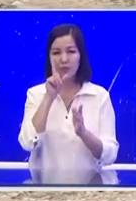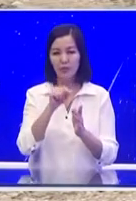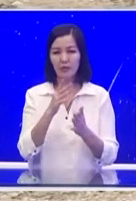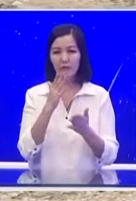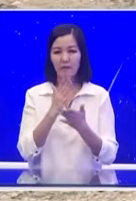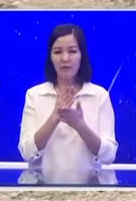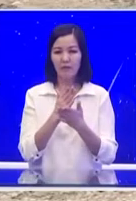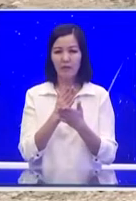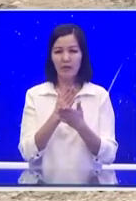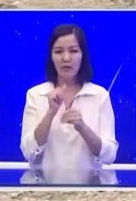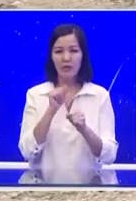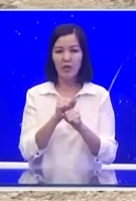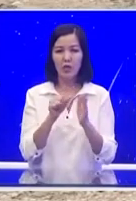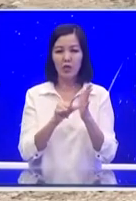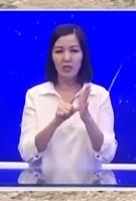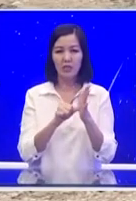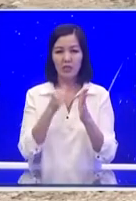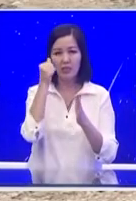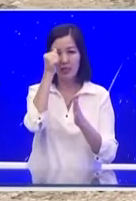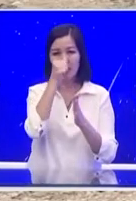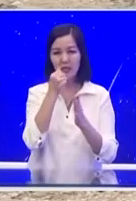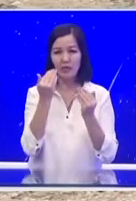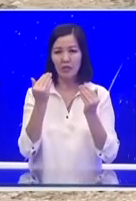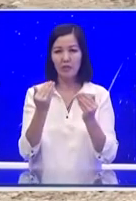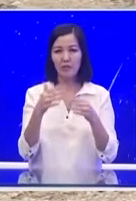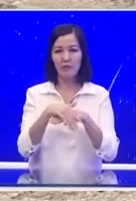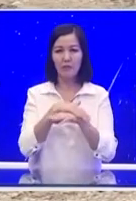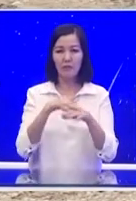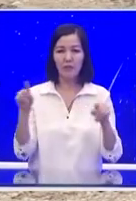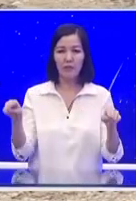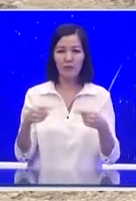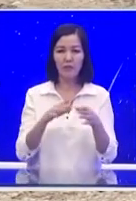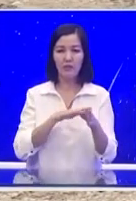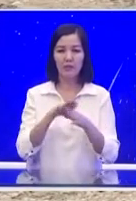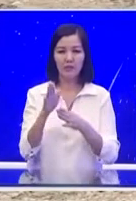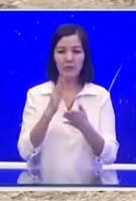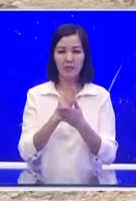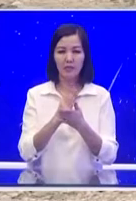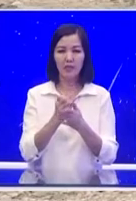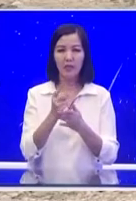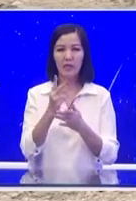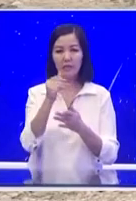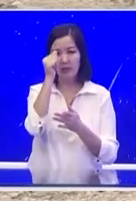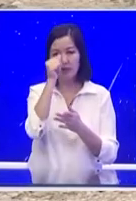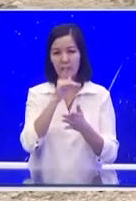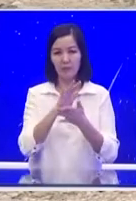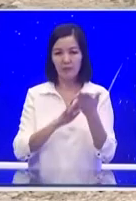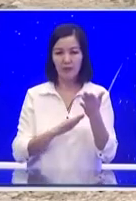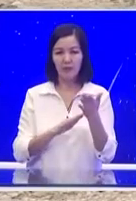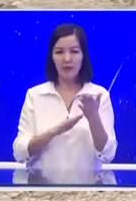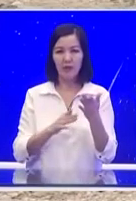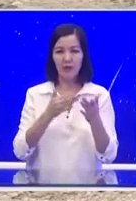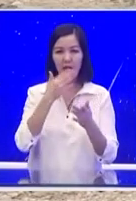Птицефабрика, застоявшаяся в течение 6 лет, сейчас проходит масштабную модернизацию, которая продлится еще несколько месяцев. И с середины